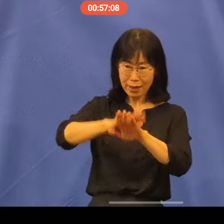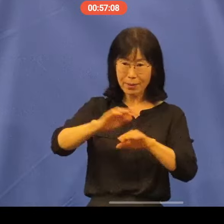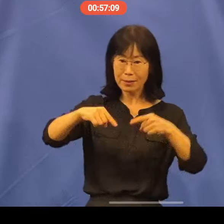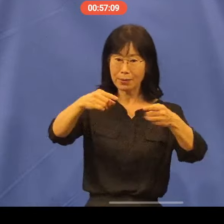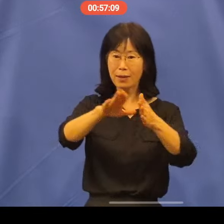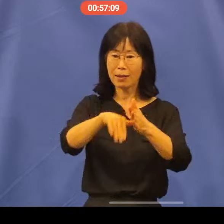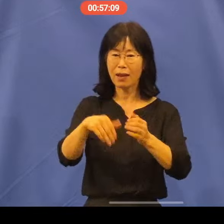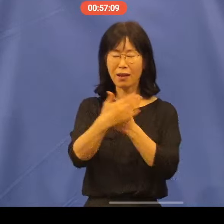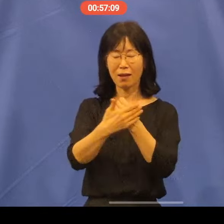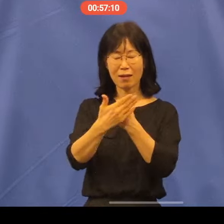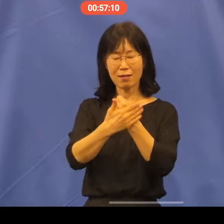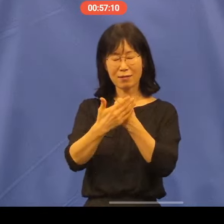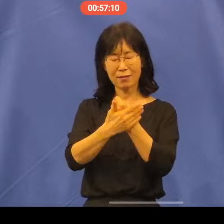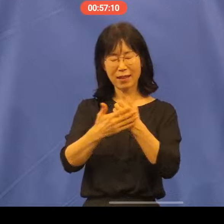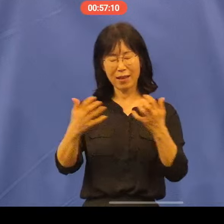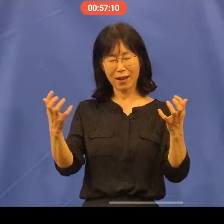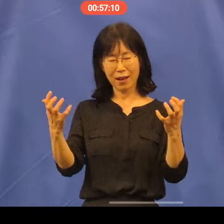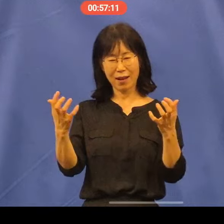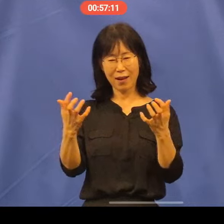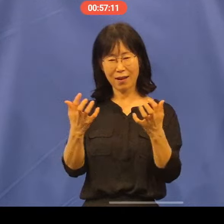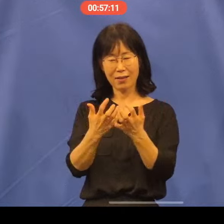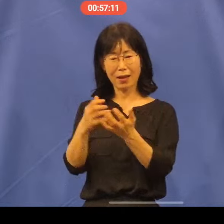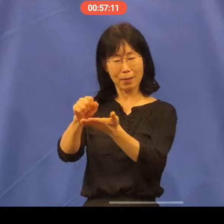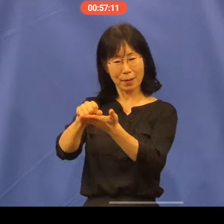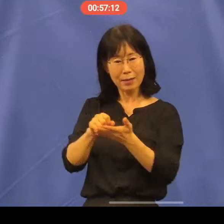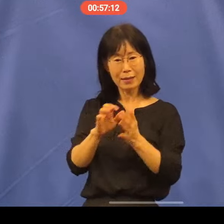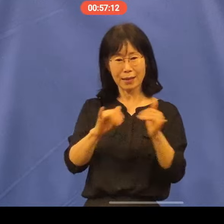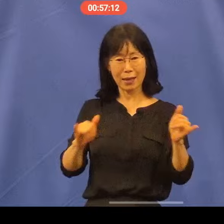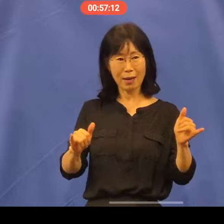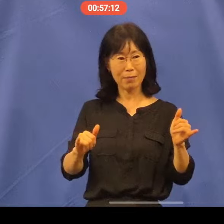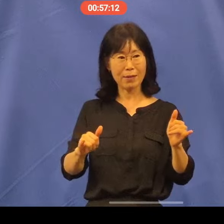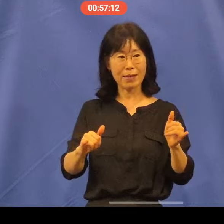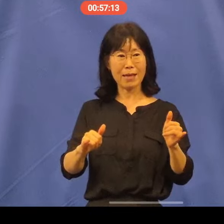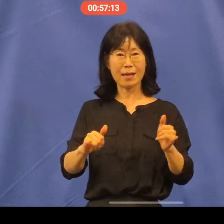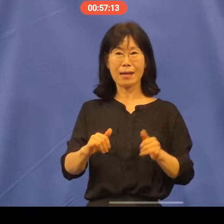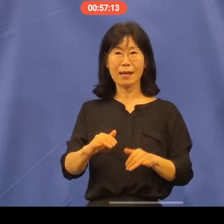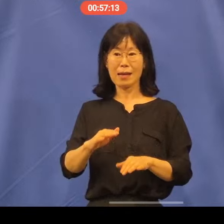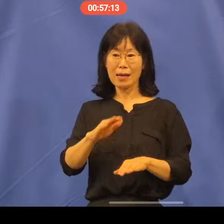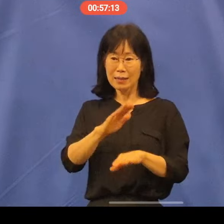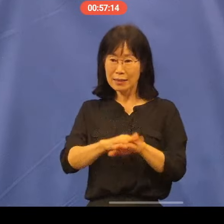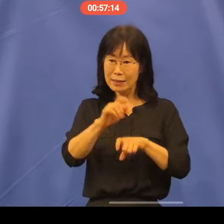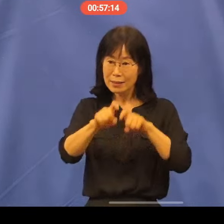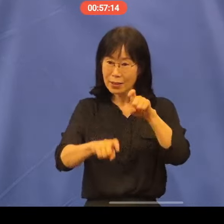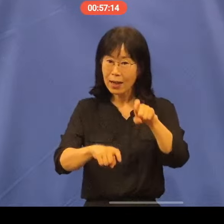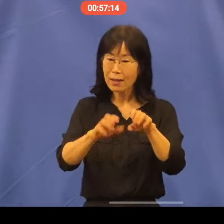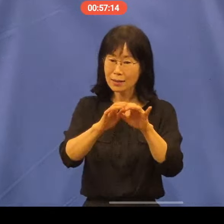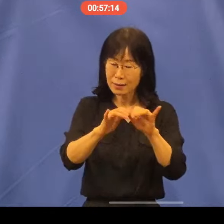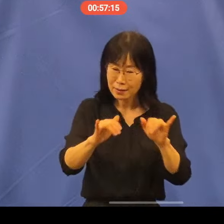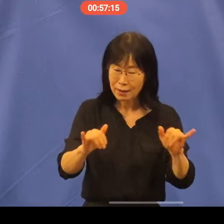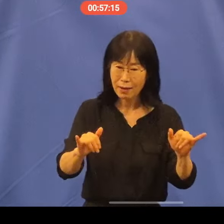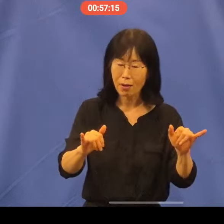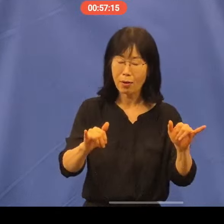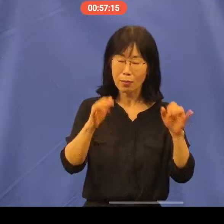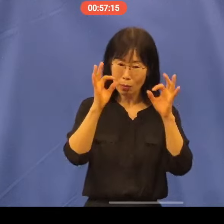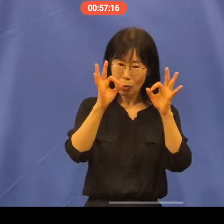은혜를 엄청 받은 분들이 실제적으로 행동해가지고 막 자기의 적용을 했는데 어마어마한 적용이 있어요. 간증들이